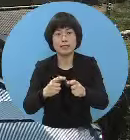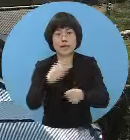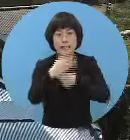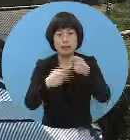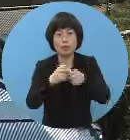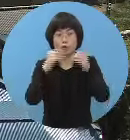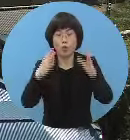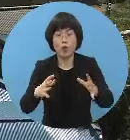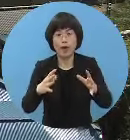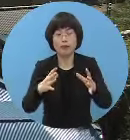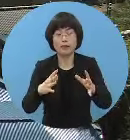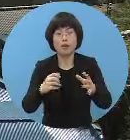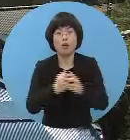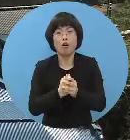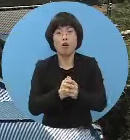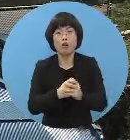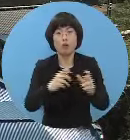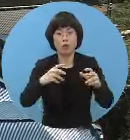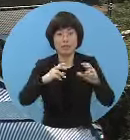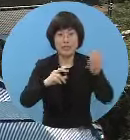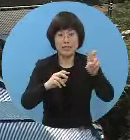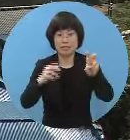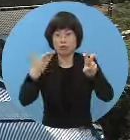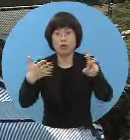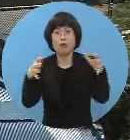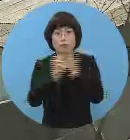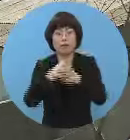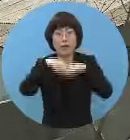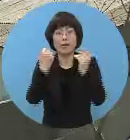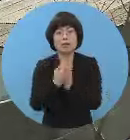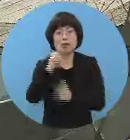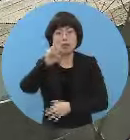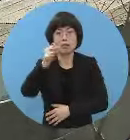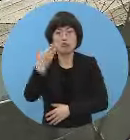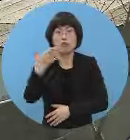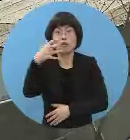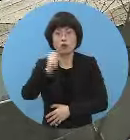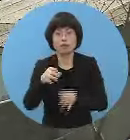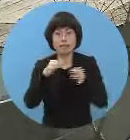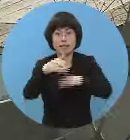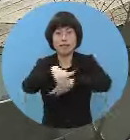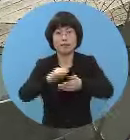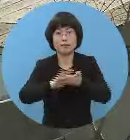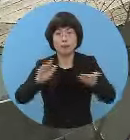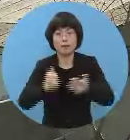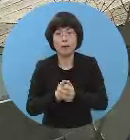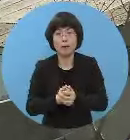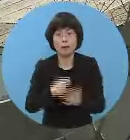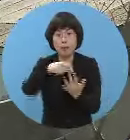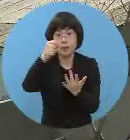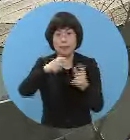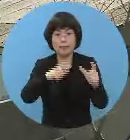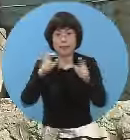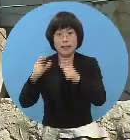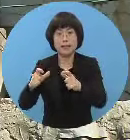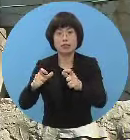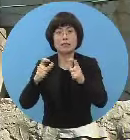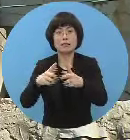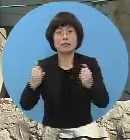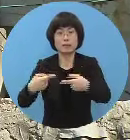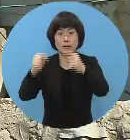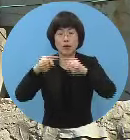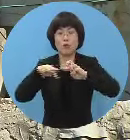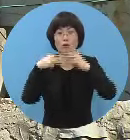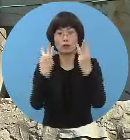것으로 개소당 3년간 국비 20억 원, 지방비 9억 원 등 모두 29억 원을 지원합니다. 선정된